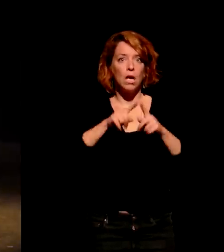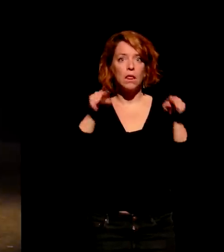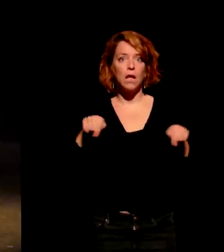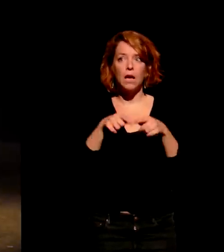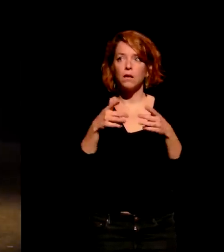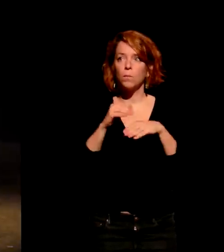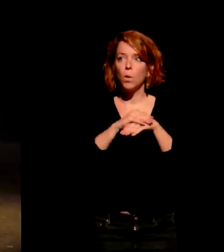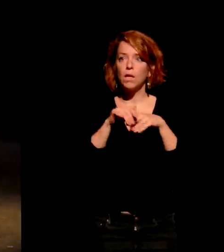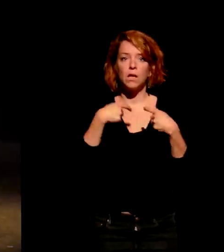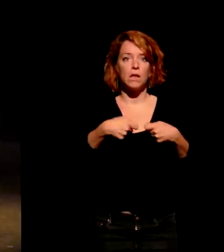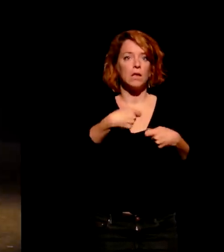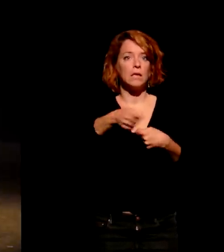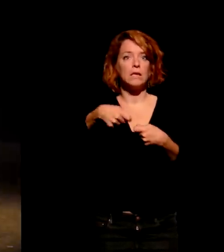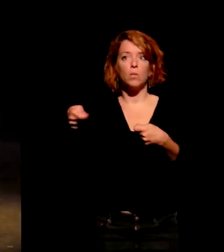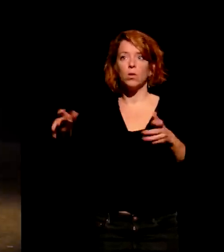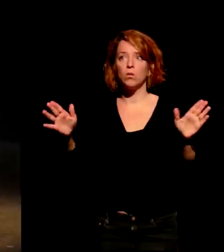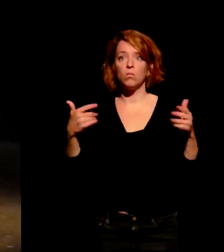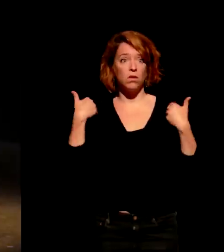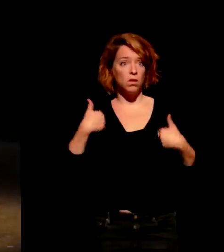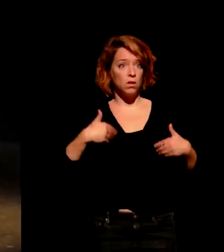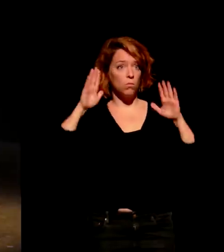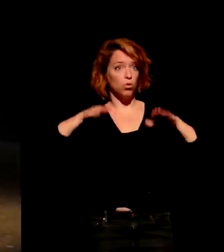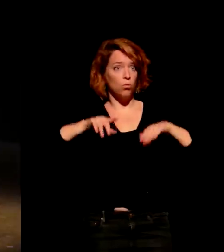tracts, mais enfin, je suis pas musulman, moi.